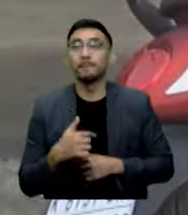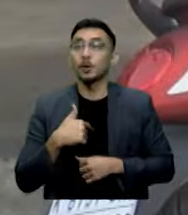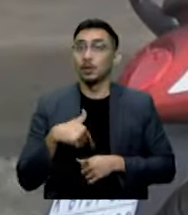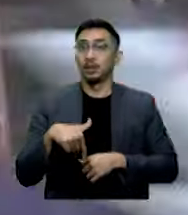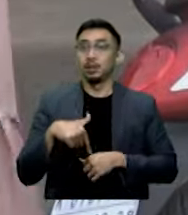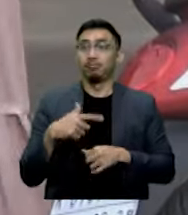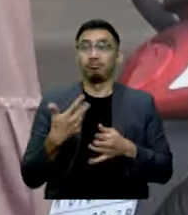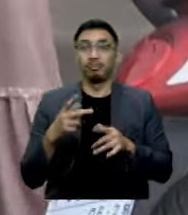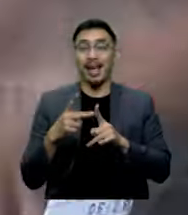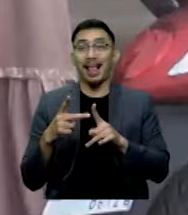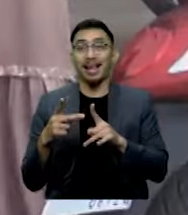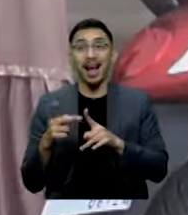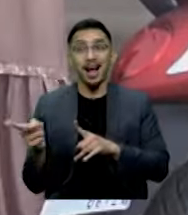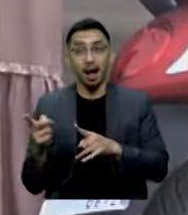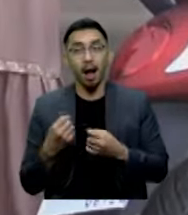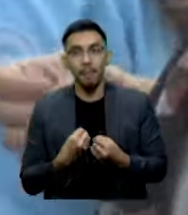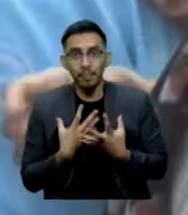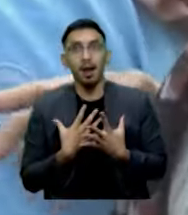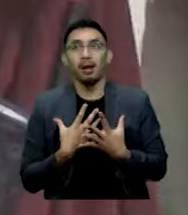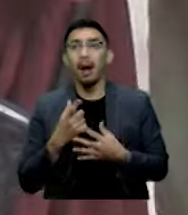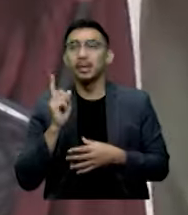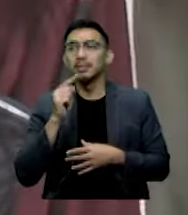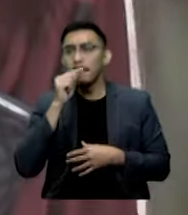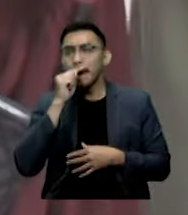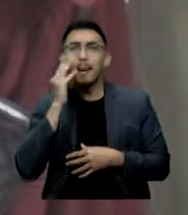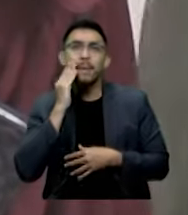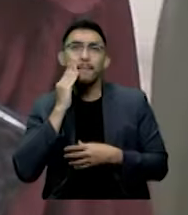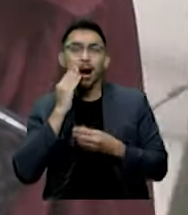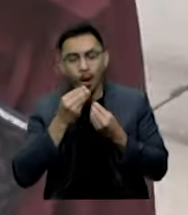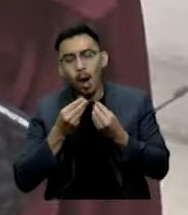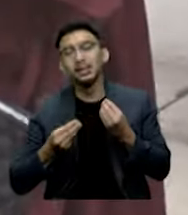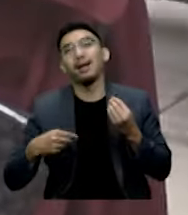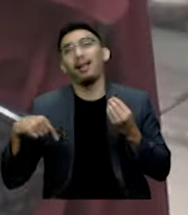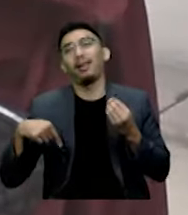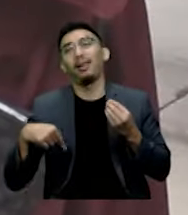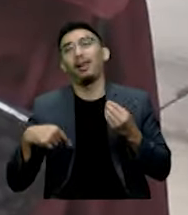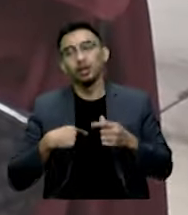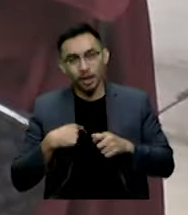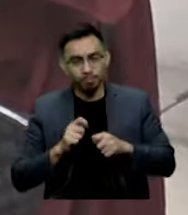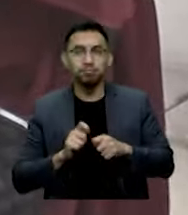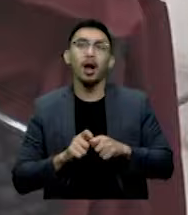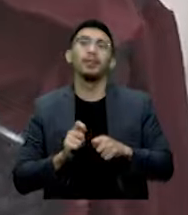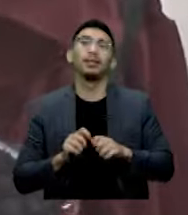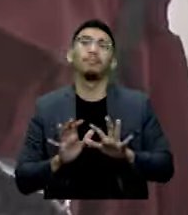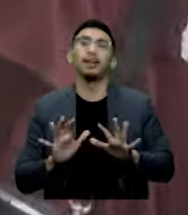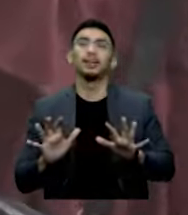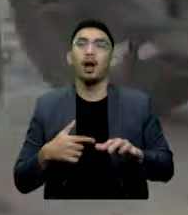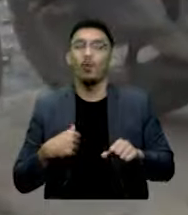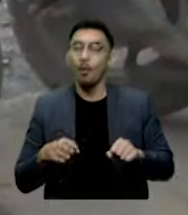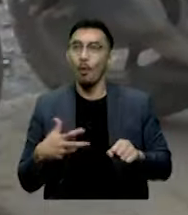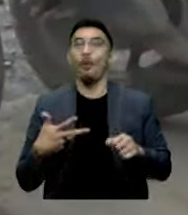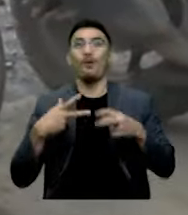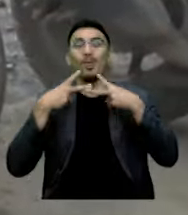kerupuk goreng pasir warisan orang tuanya laris manis diburu pembeli. Saat ini Herlina bahkan mendapat pesanan dari luar